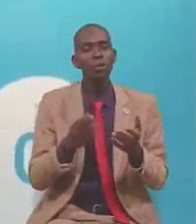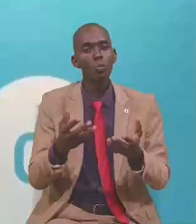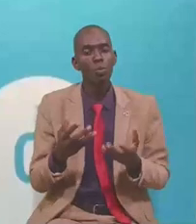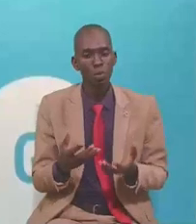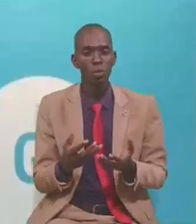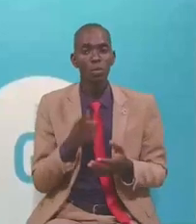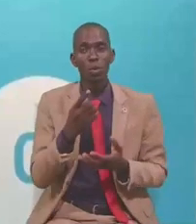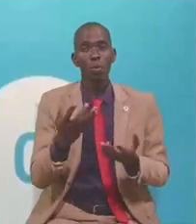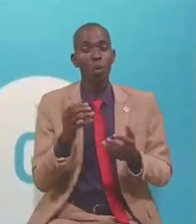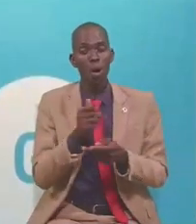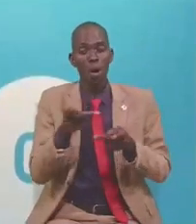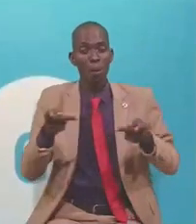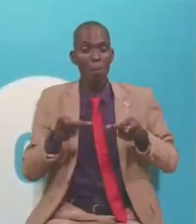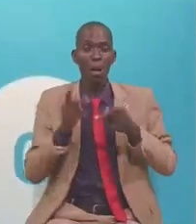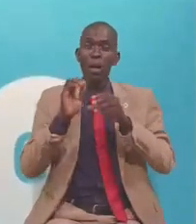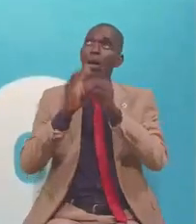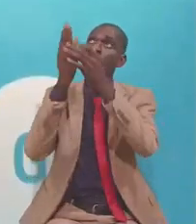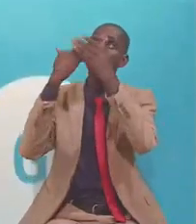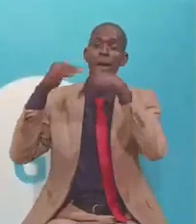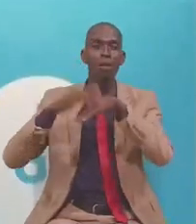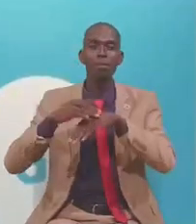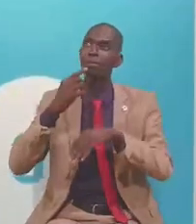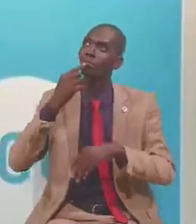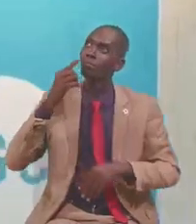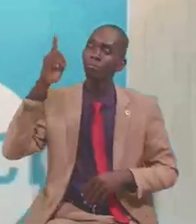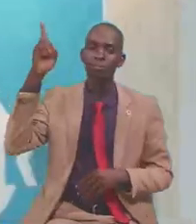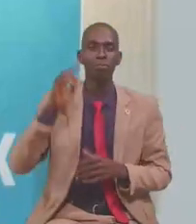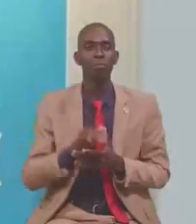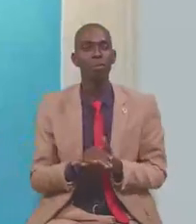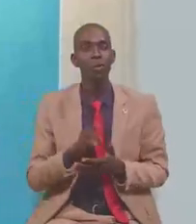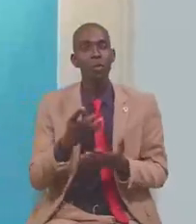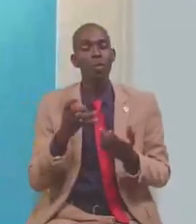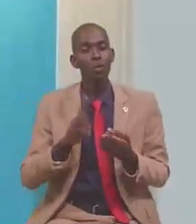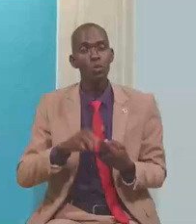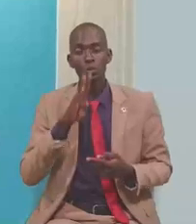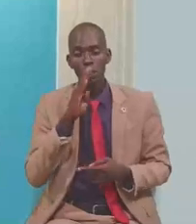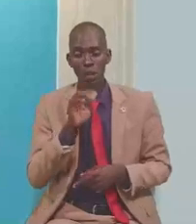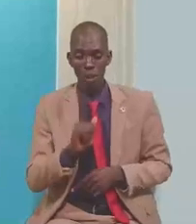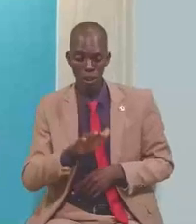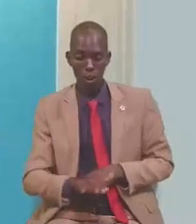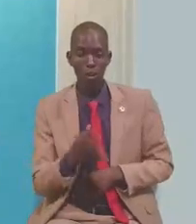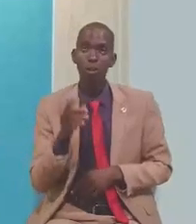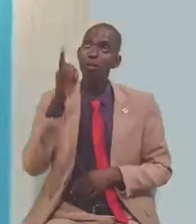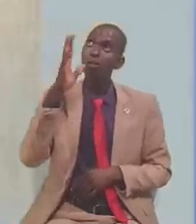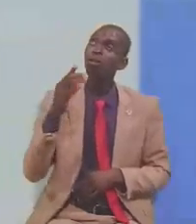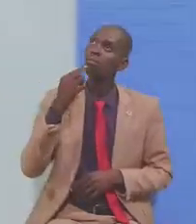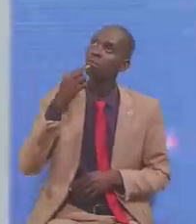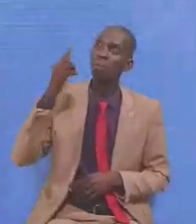Tu veux une demeure au ciel, dis-lui ça. Tu veux être enfant de Dieu, dis-lui ça.